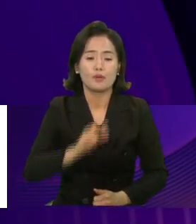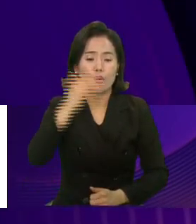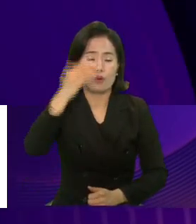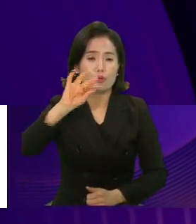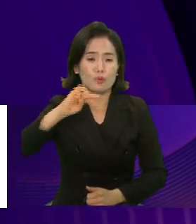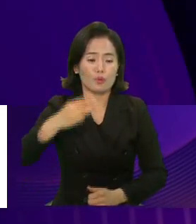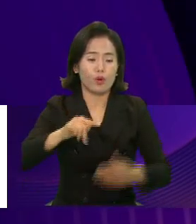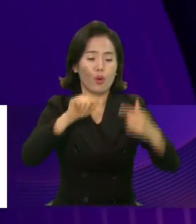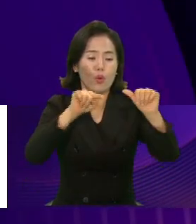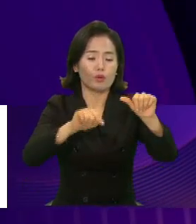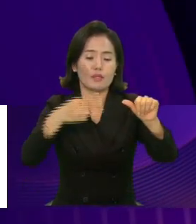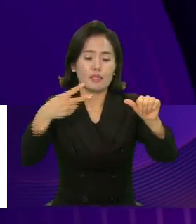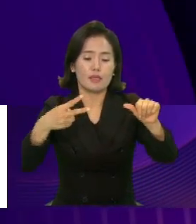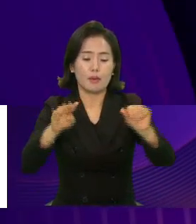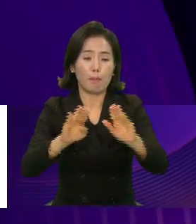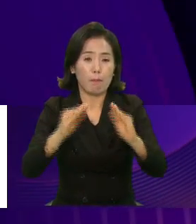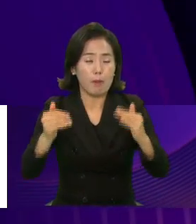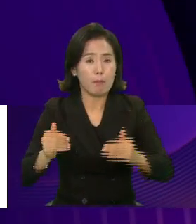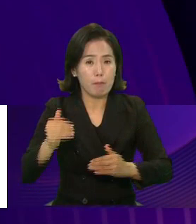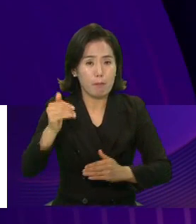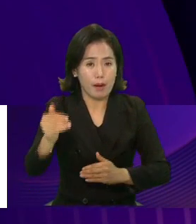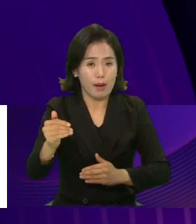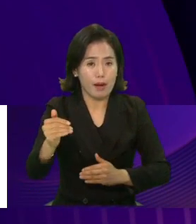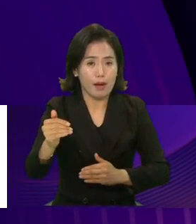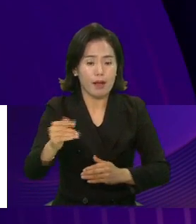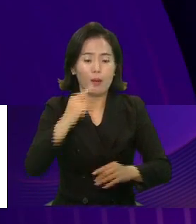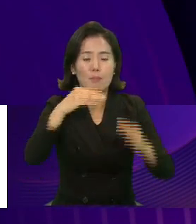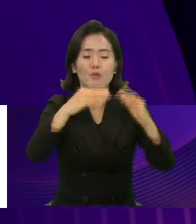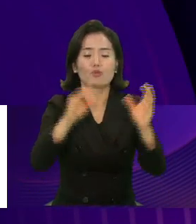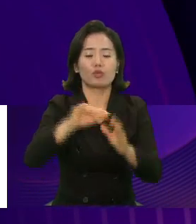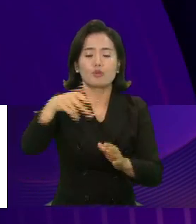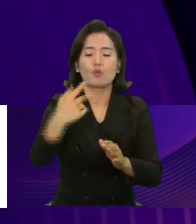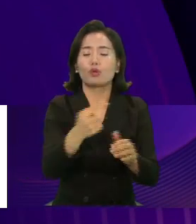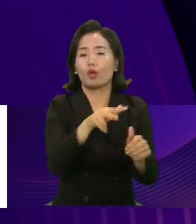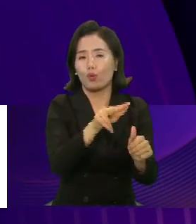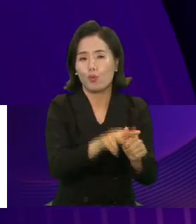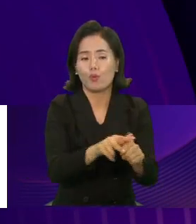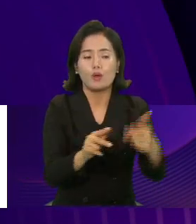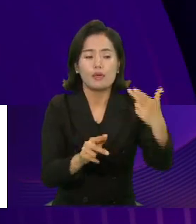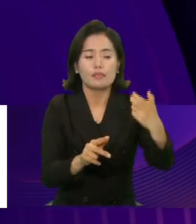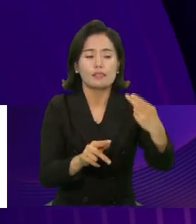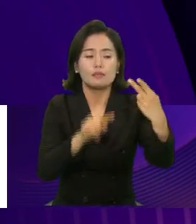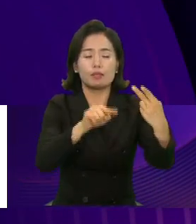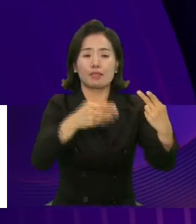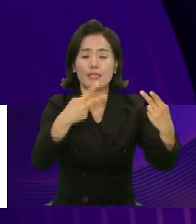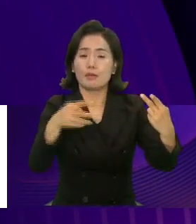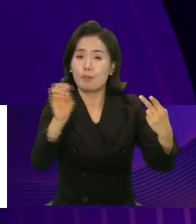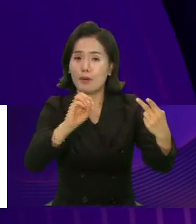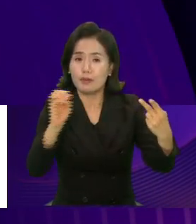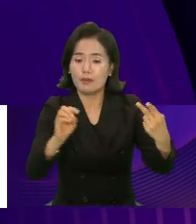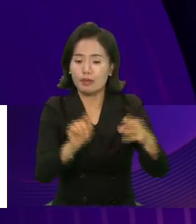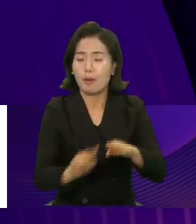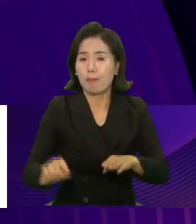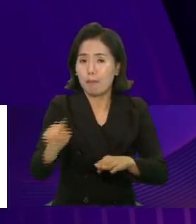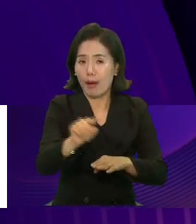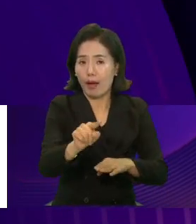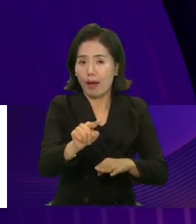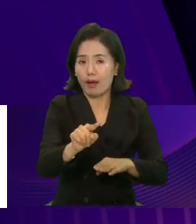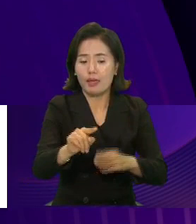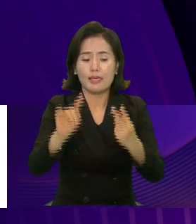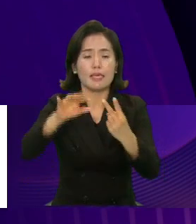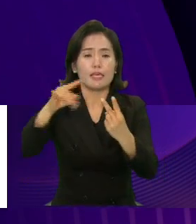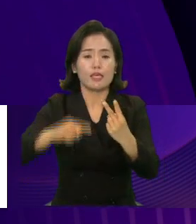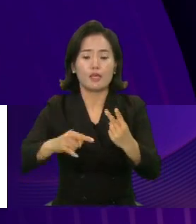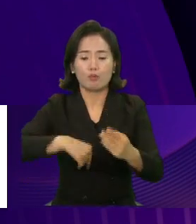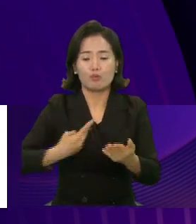여수는 5.2% 개표 초반 상황인데요. 민주당의 조계원 후보가 72.2%로 선두를 달리고 있고